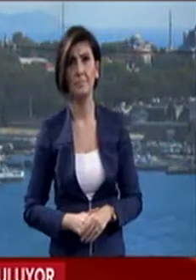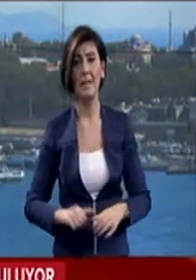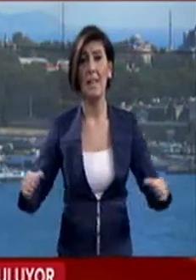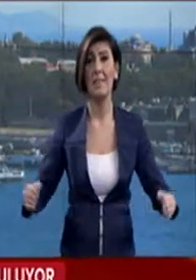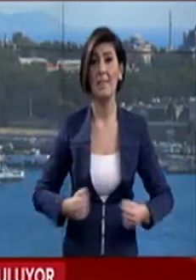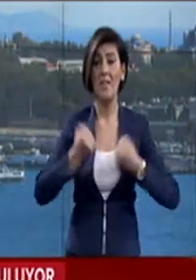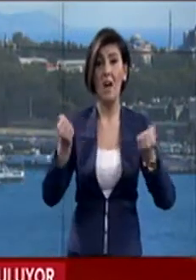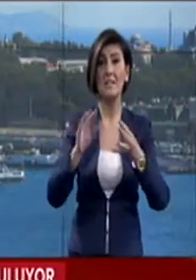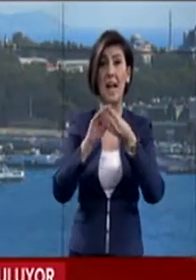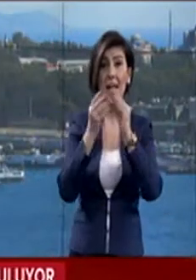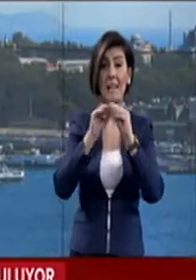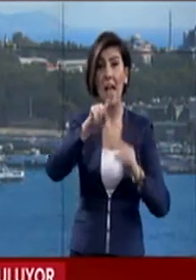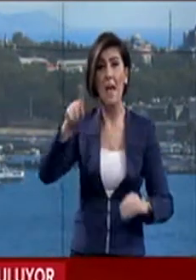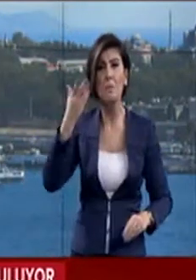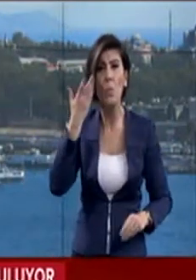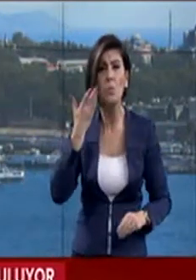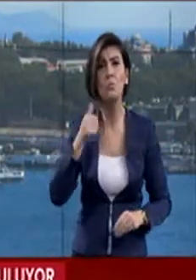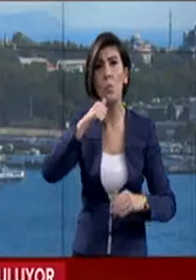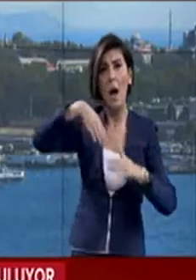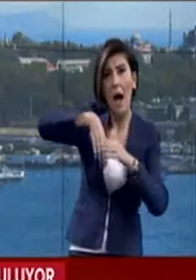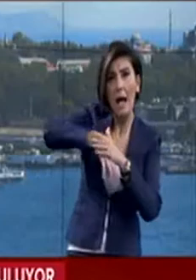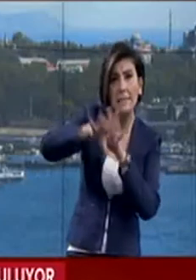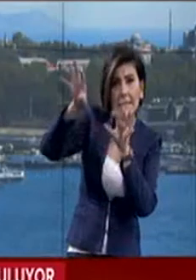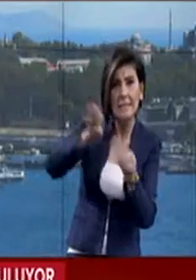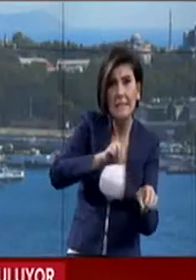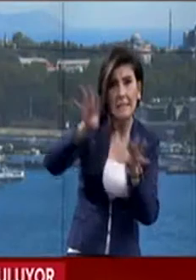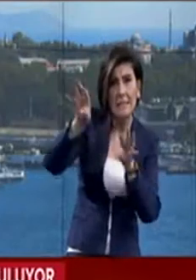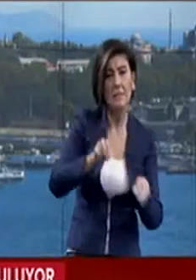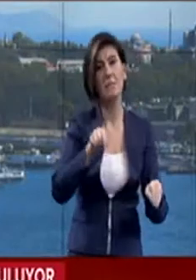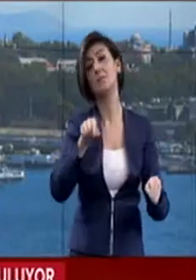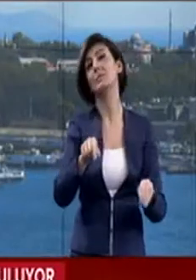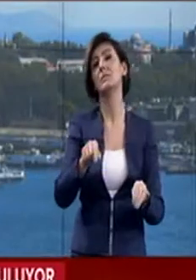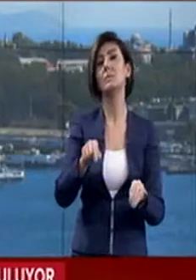Devasa heykeller hepsi özenle sualtına indiriliyor.